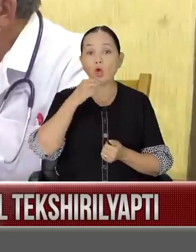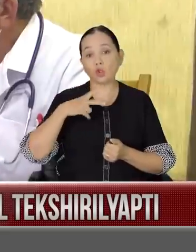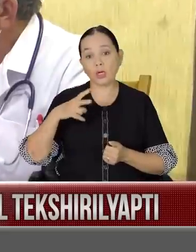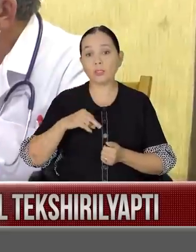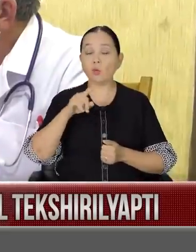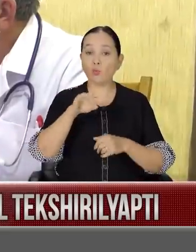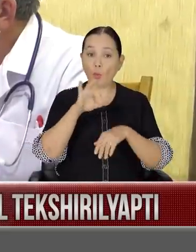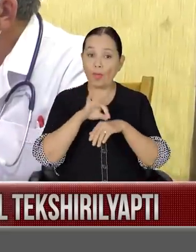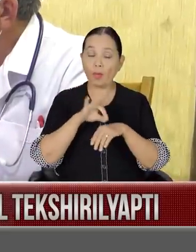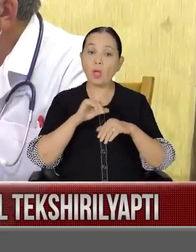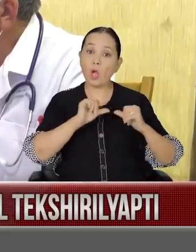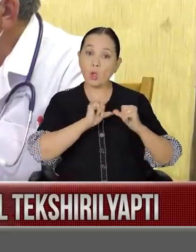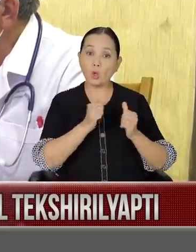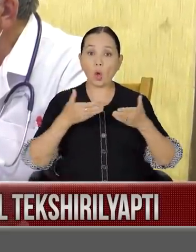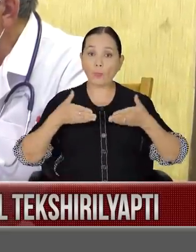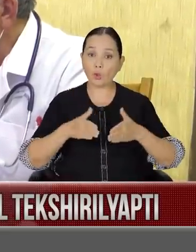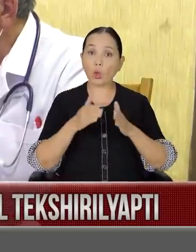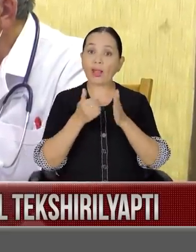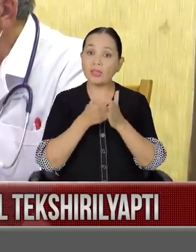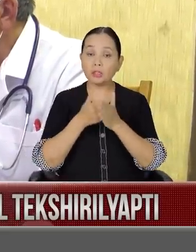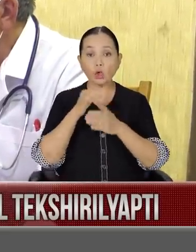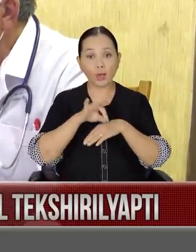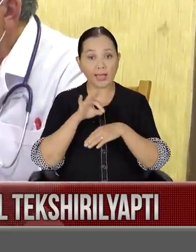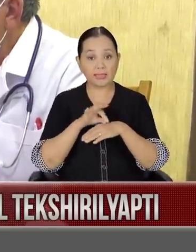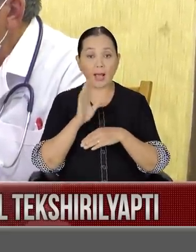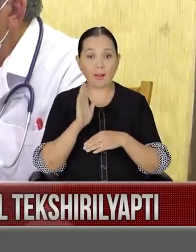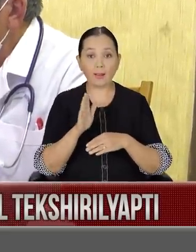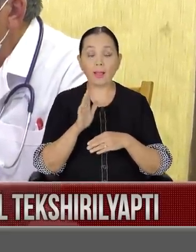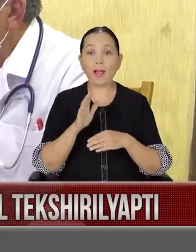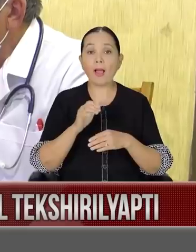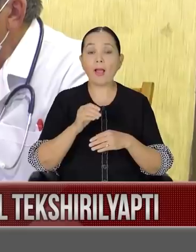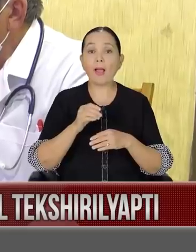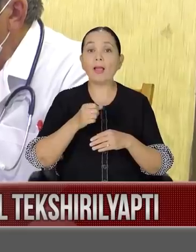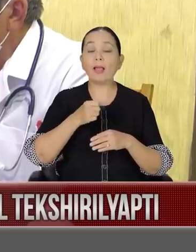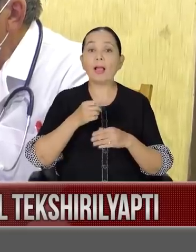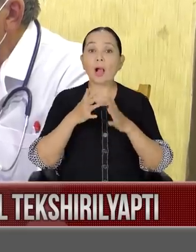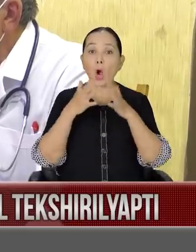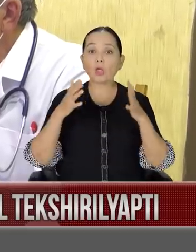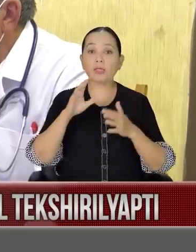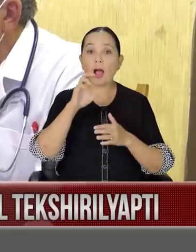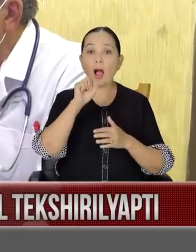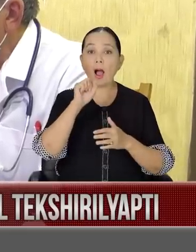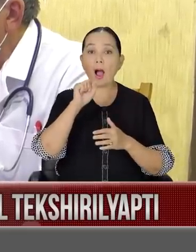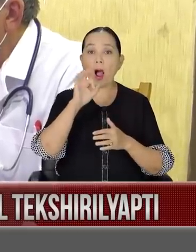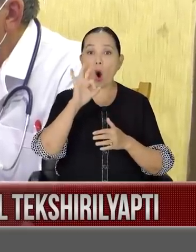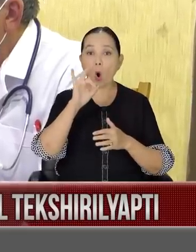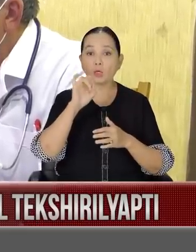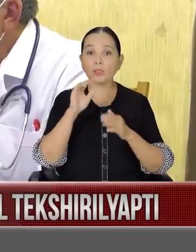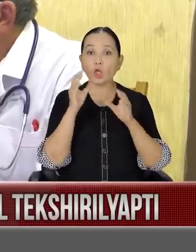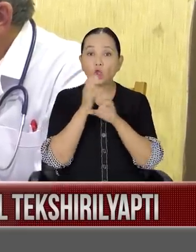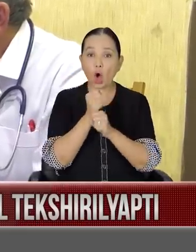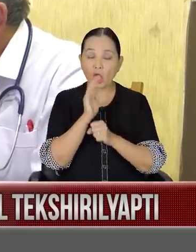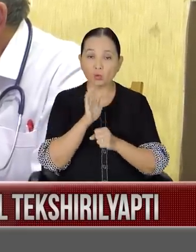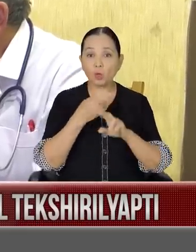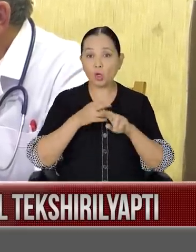Bu bemorda yurak tug'ma nuqsonlari kasalligi eng katta qon tomirda aorta klapanida torayish bor.